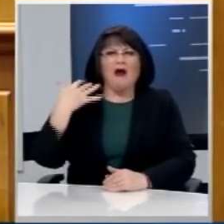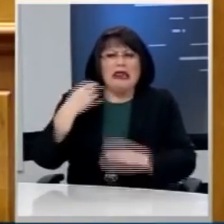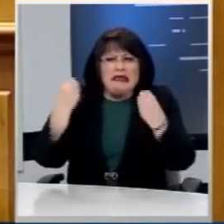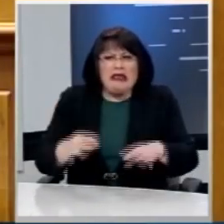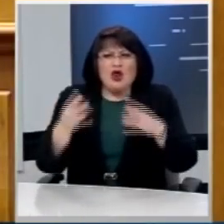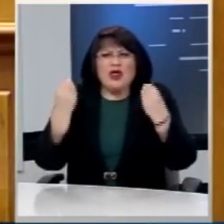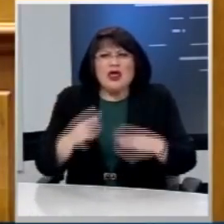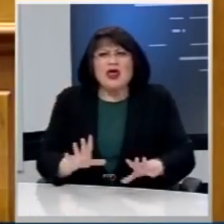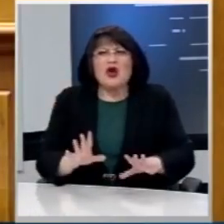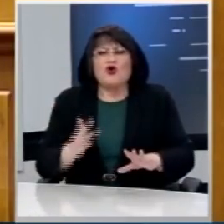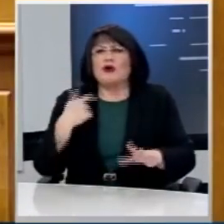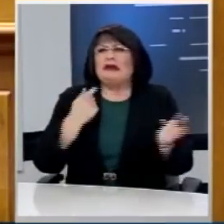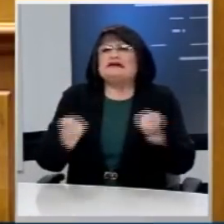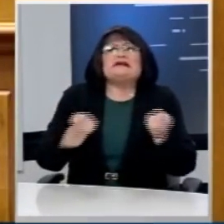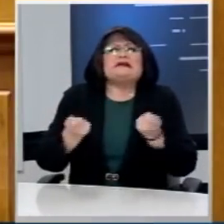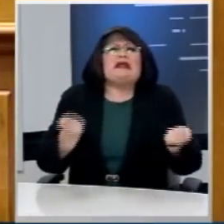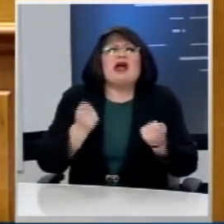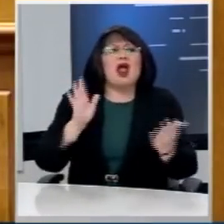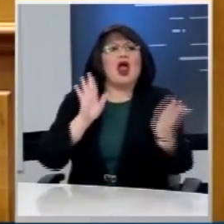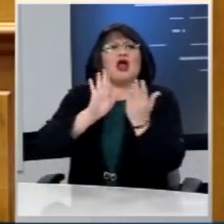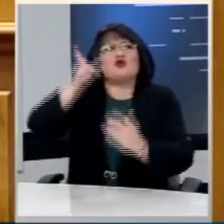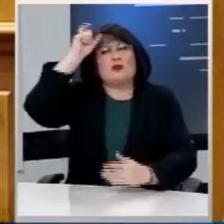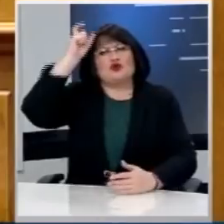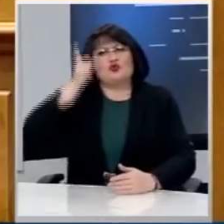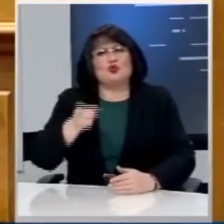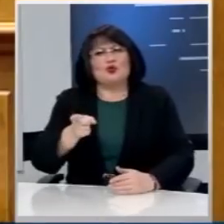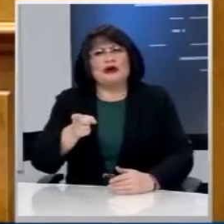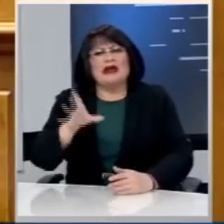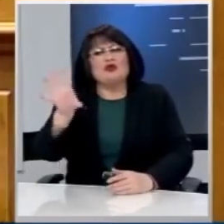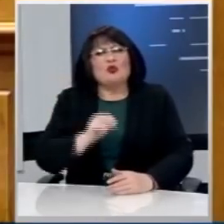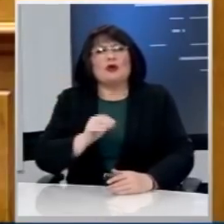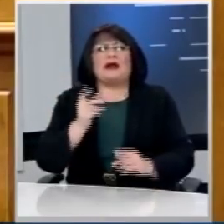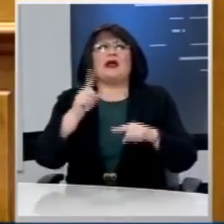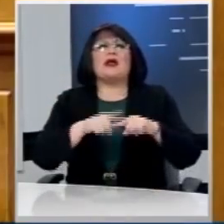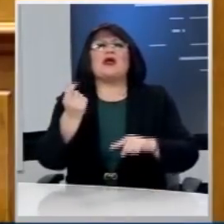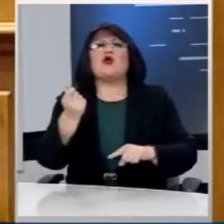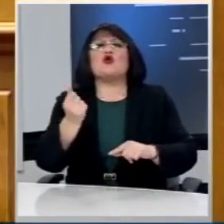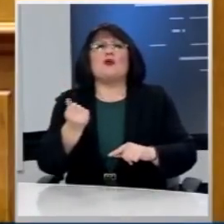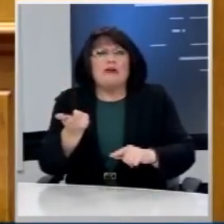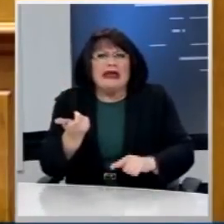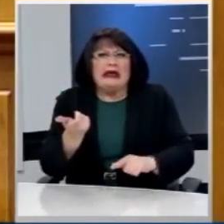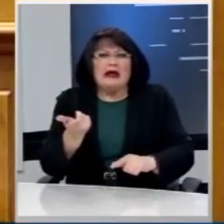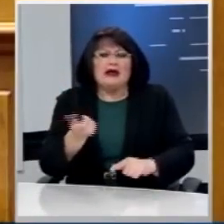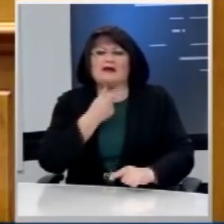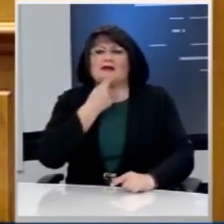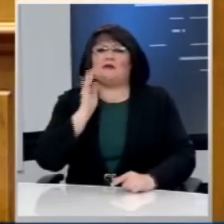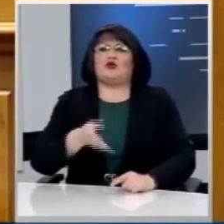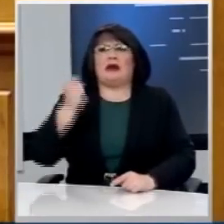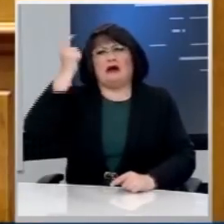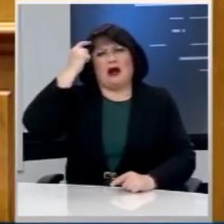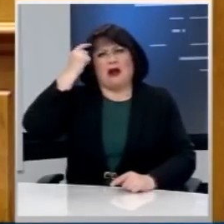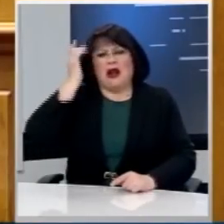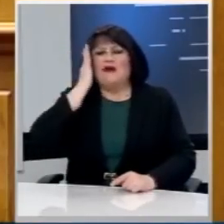τη διαχείρισή της από την ελληνική πλευρά και τις επιπτώσεις της στην οικονομία, εύκολα μπορεί να καταλάβει. Και